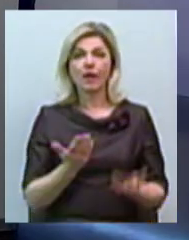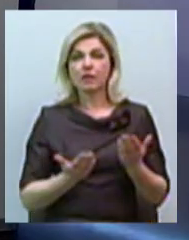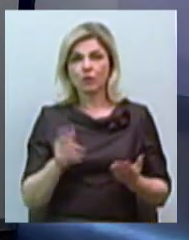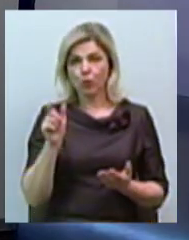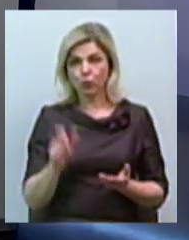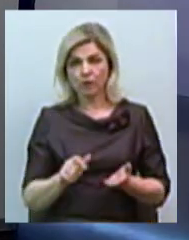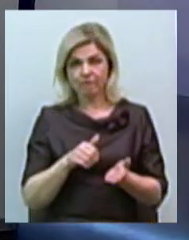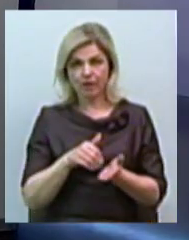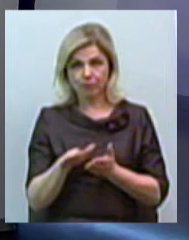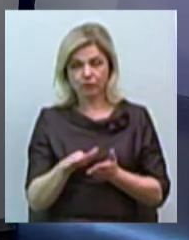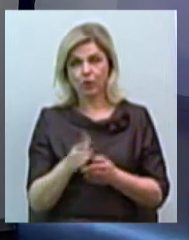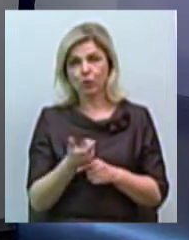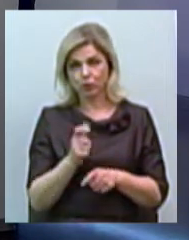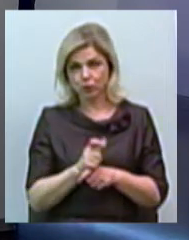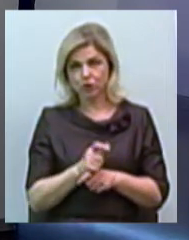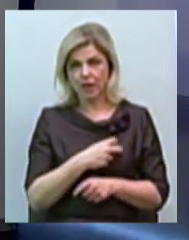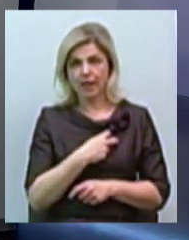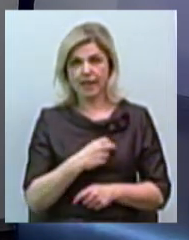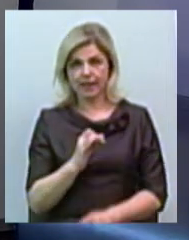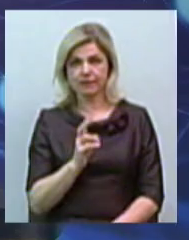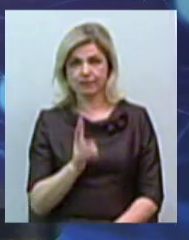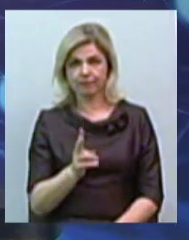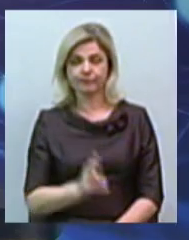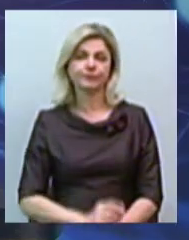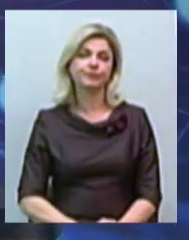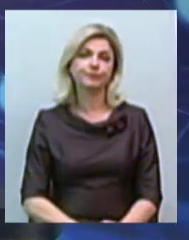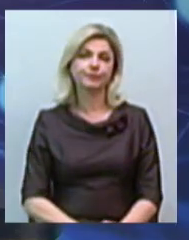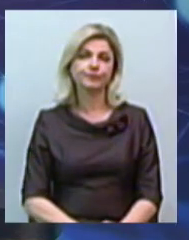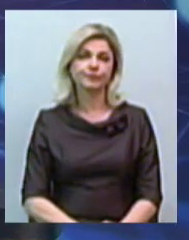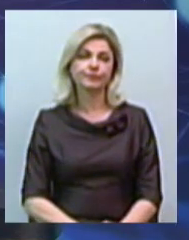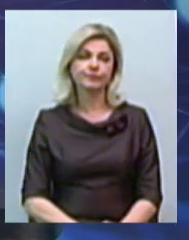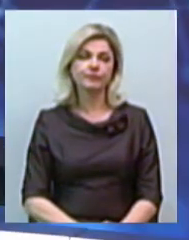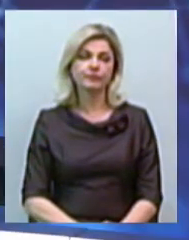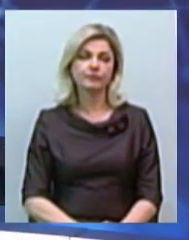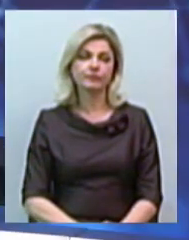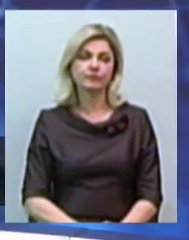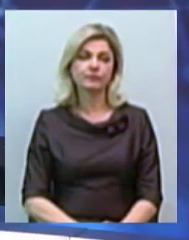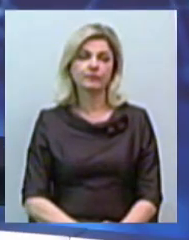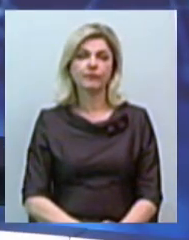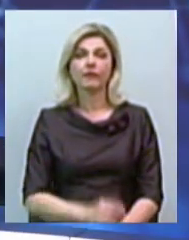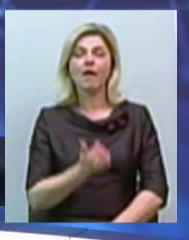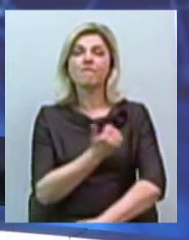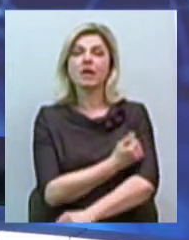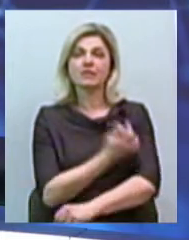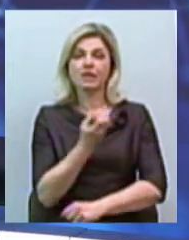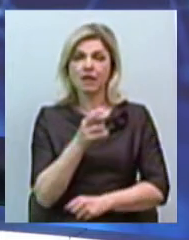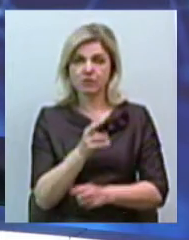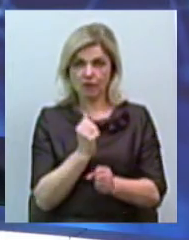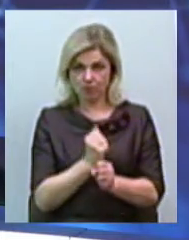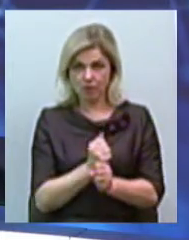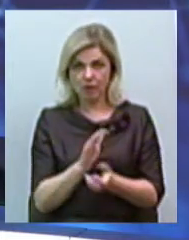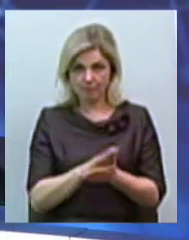відмовляється, тоді вона дуже-дуже ризикує? Вона дуже ризикує, на жаль. Скажіть, будь ласка, вакцинація проводиться